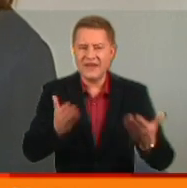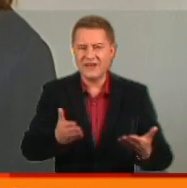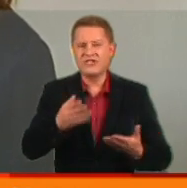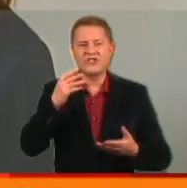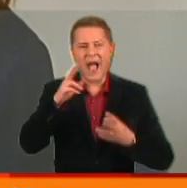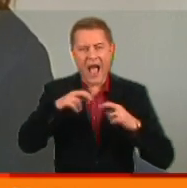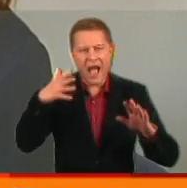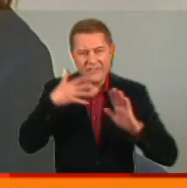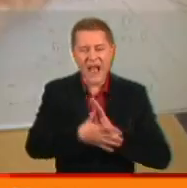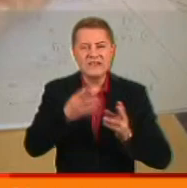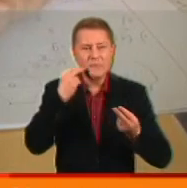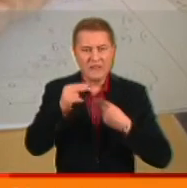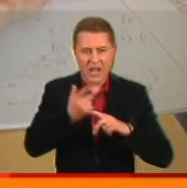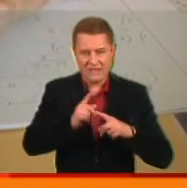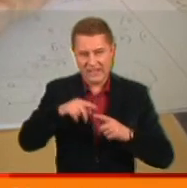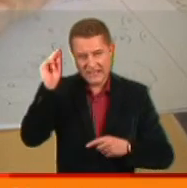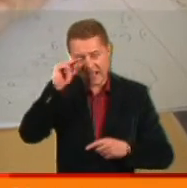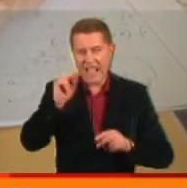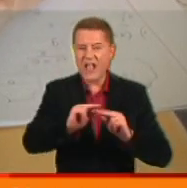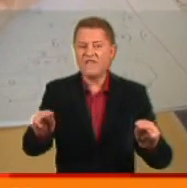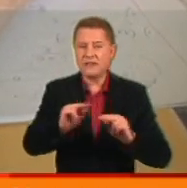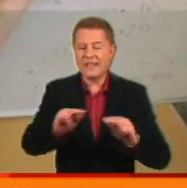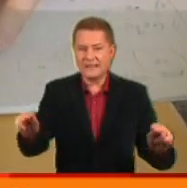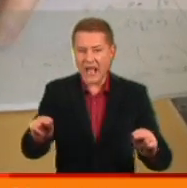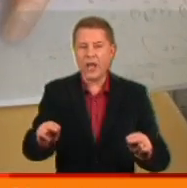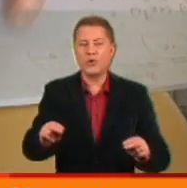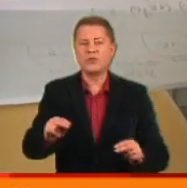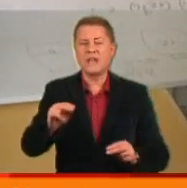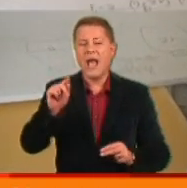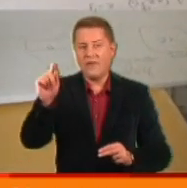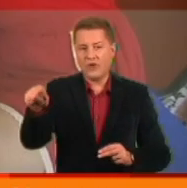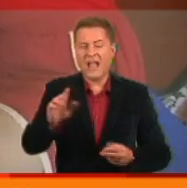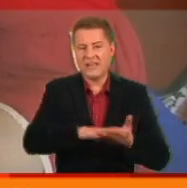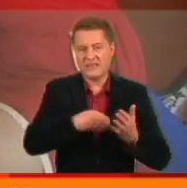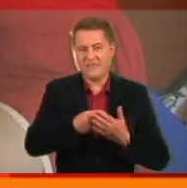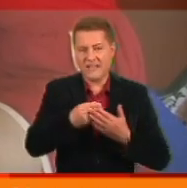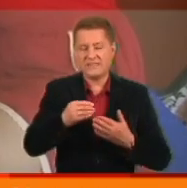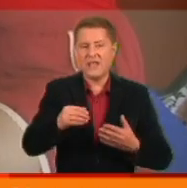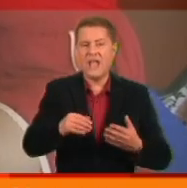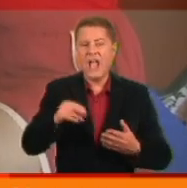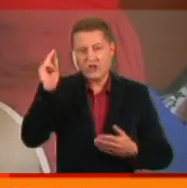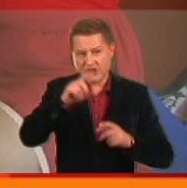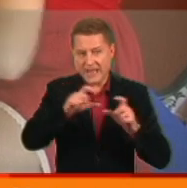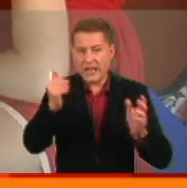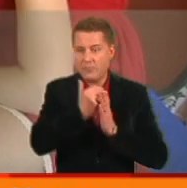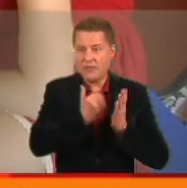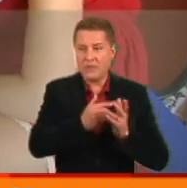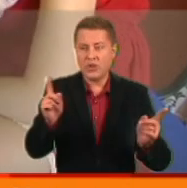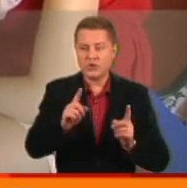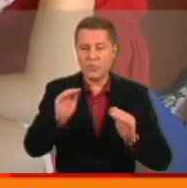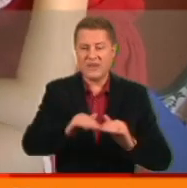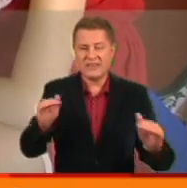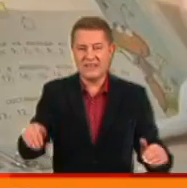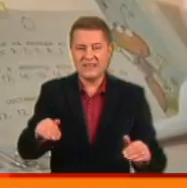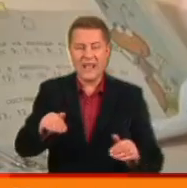аналізи покращуються від цих занять. Викладають у школі репетиторів, так пані Леся називає свій проект, і шкільні предмети. Аби діти за час лікування